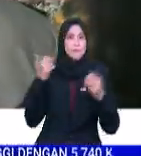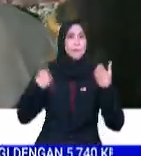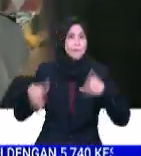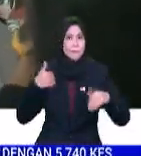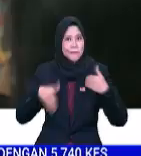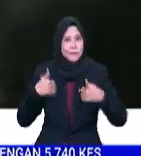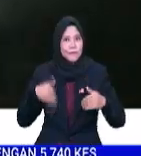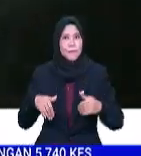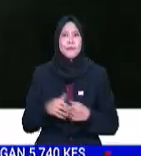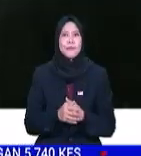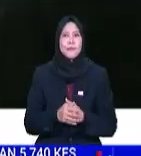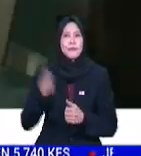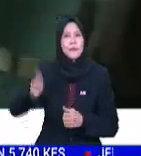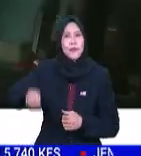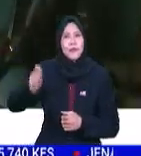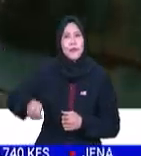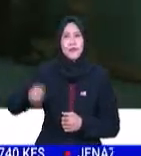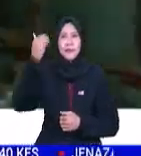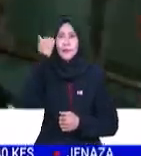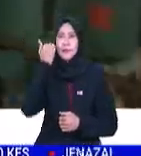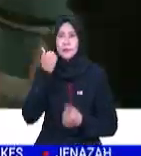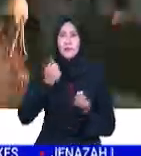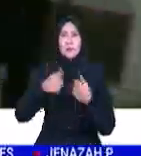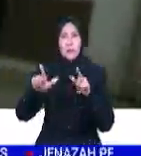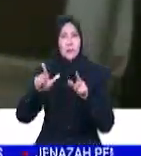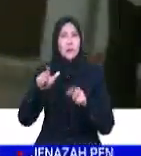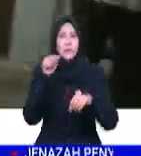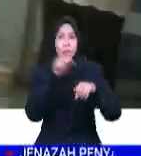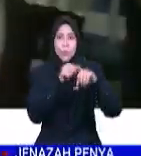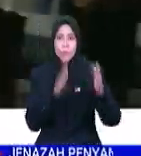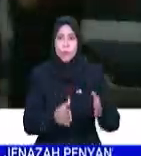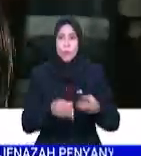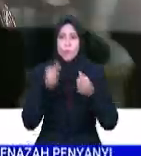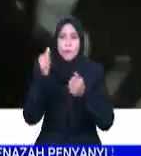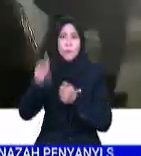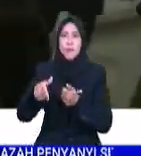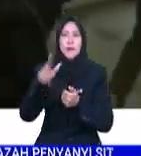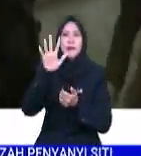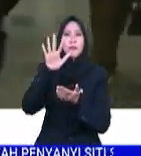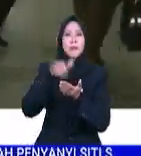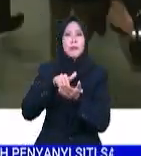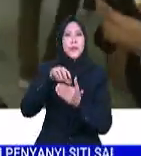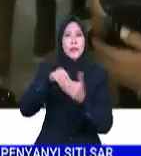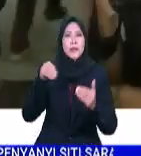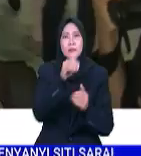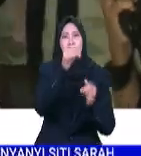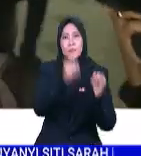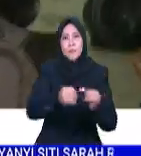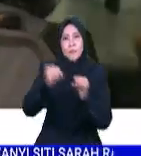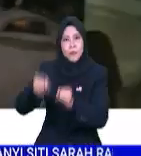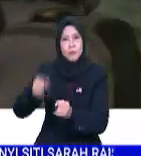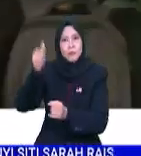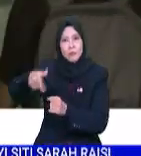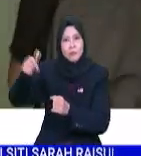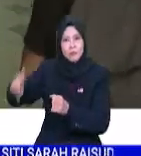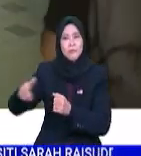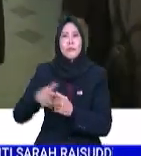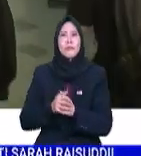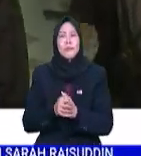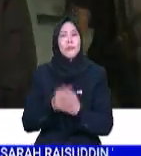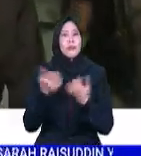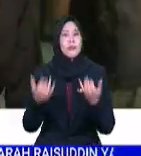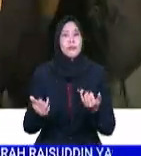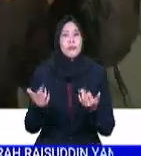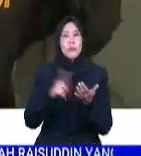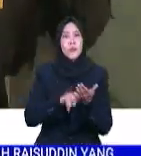Hakim Muhammad Anas masjir membenarkan tertuduh diberi jaminan 5000 reggae seorang mereka juga perlu menyapu